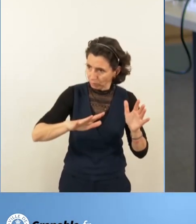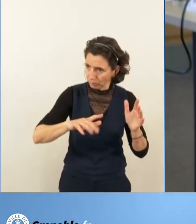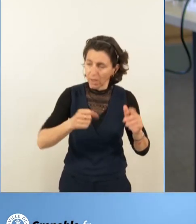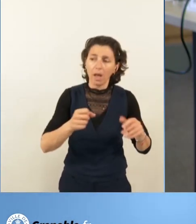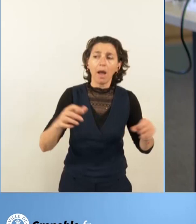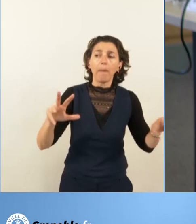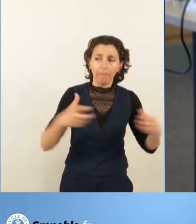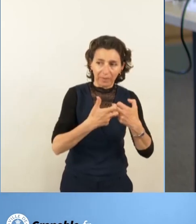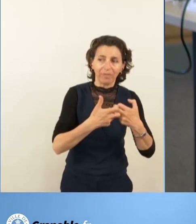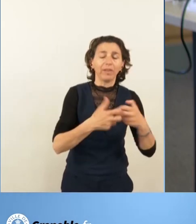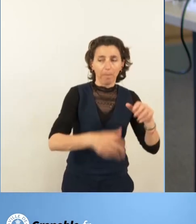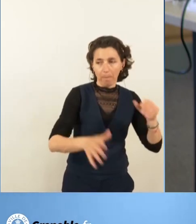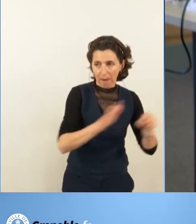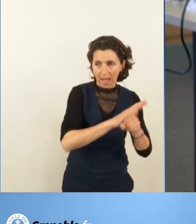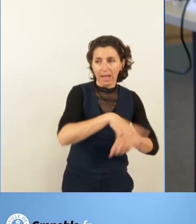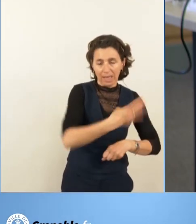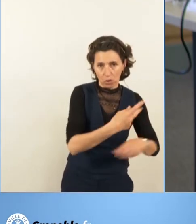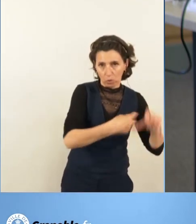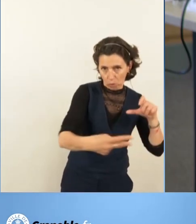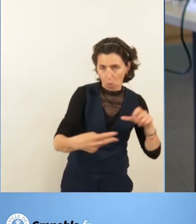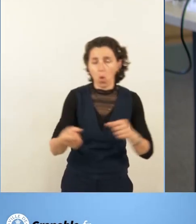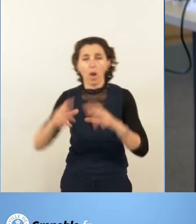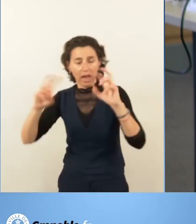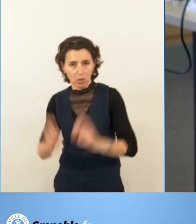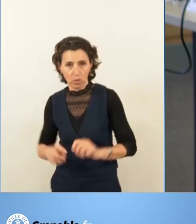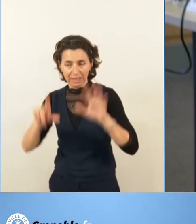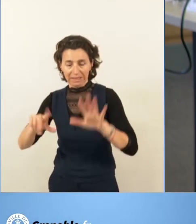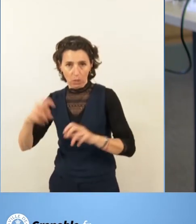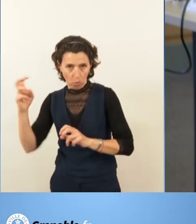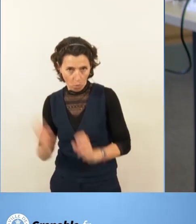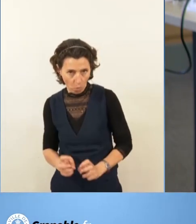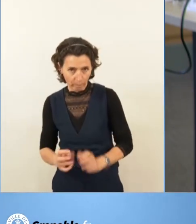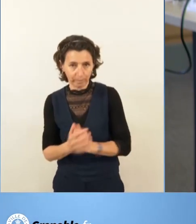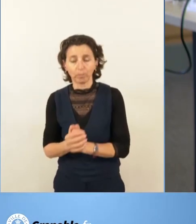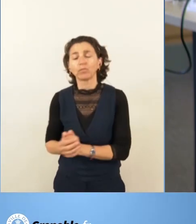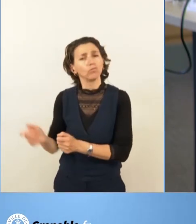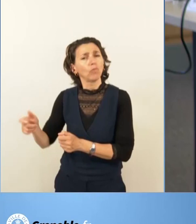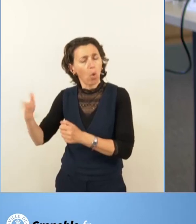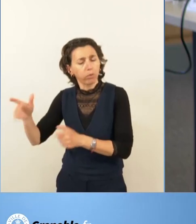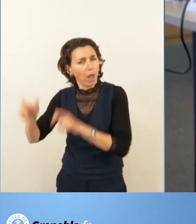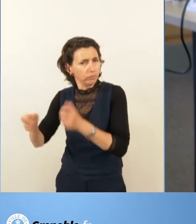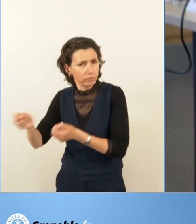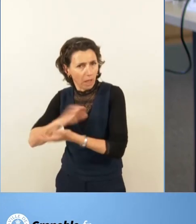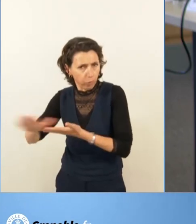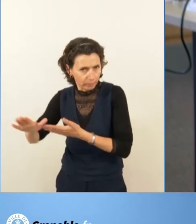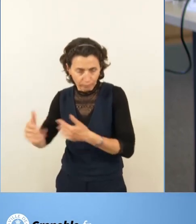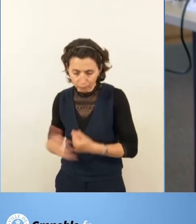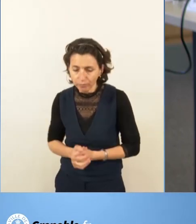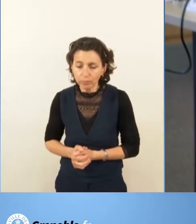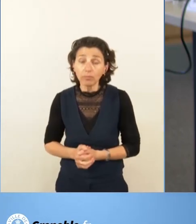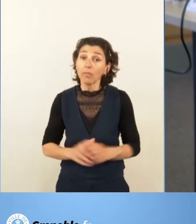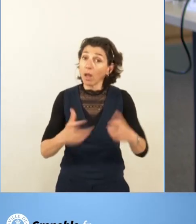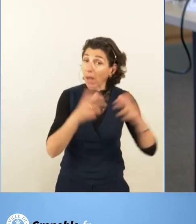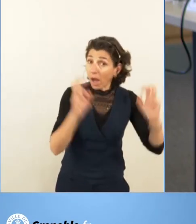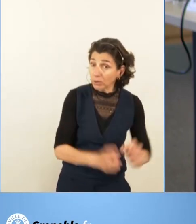à 7 euros et le maintien des gratuités déjà existantes le tarif réduit déjà appliqué au famille